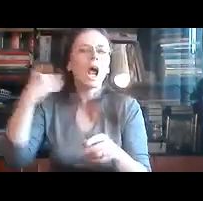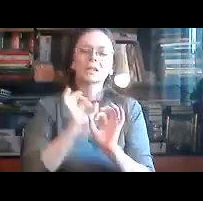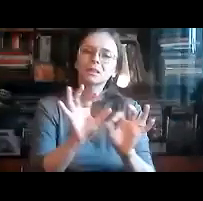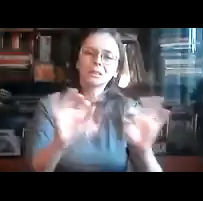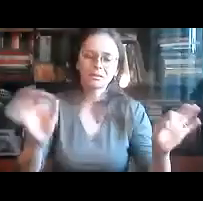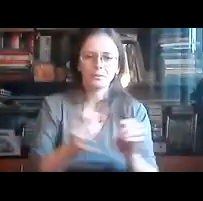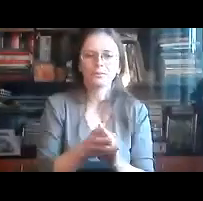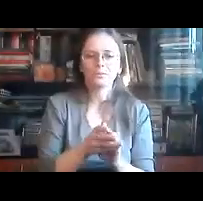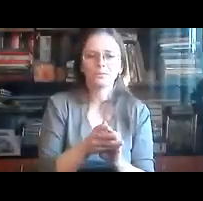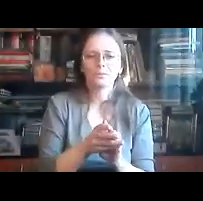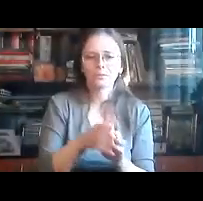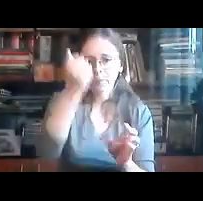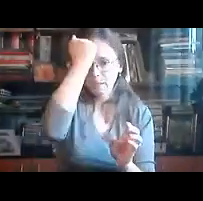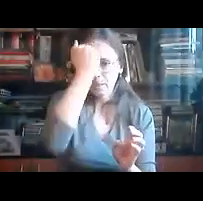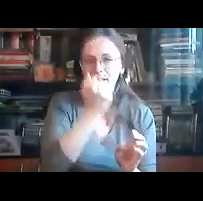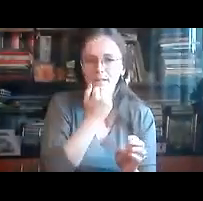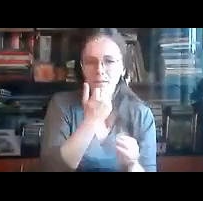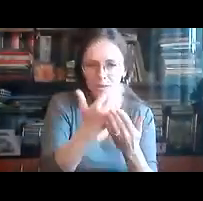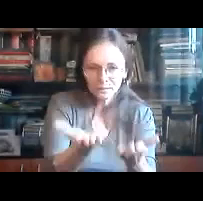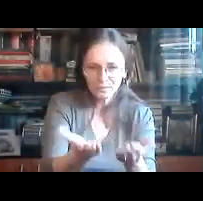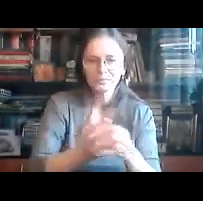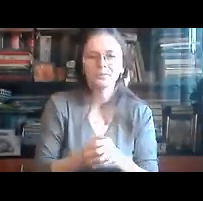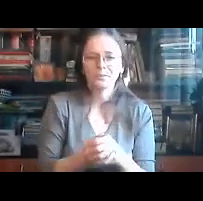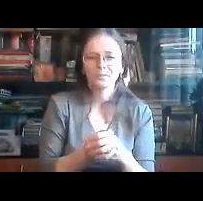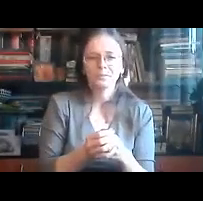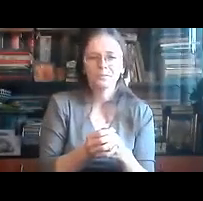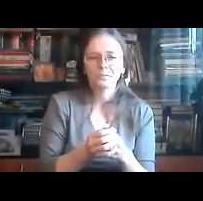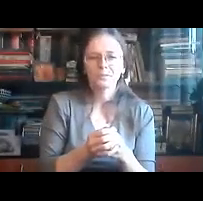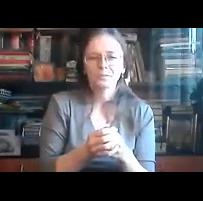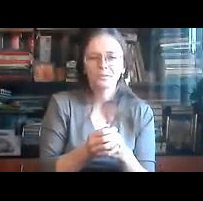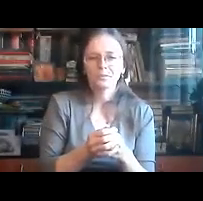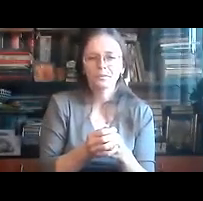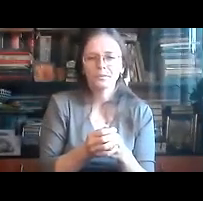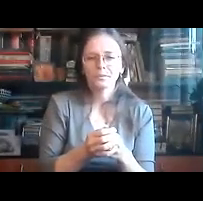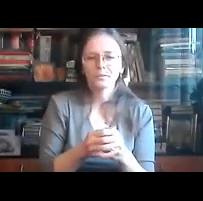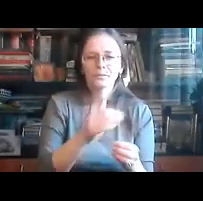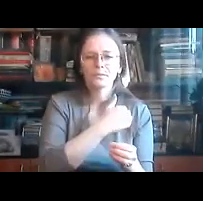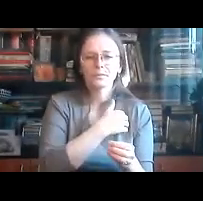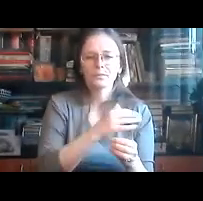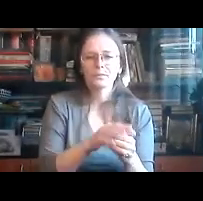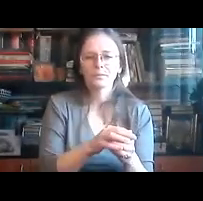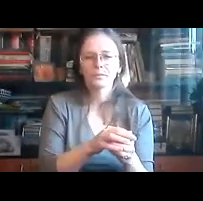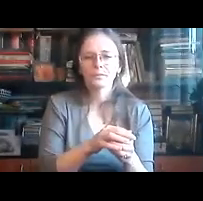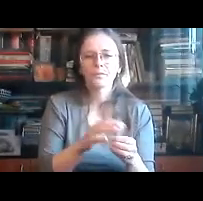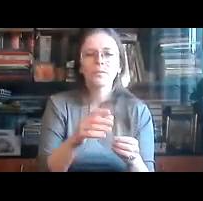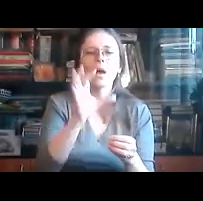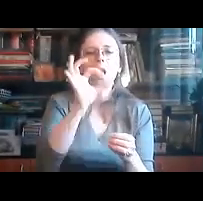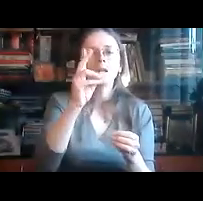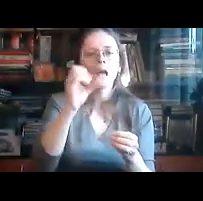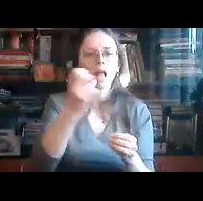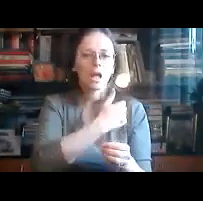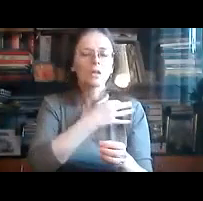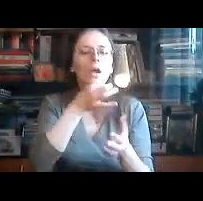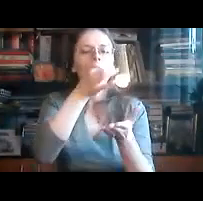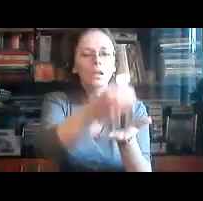Да, спасибо большое, Андрей. Да. Я сама себя выключила. Да, я просто хочу немножко добавить,